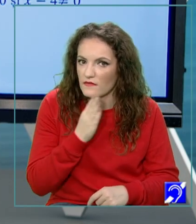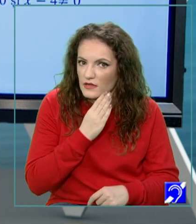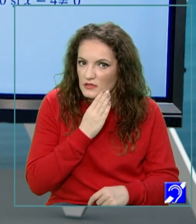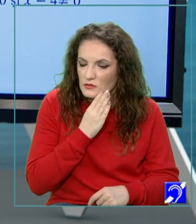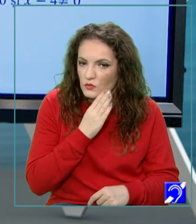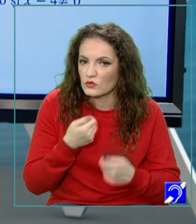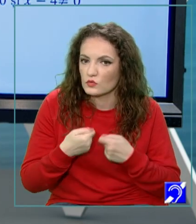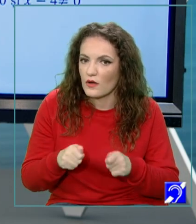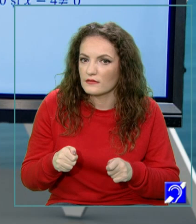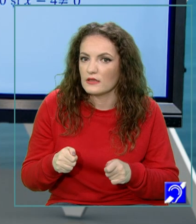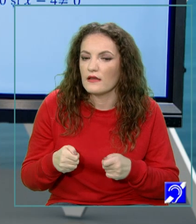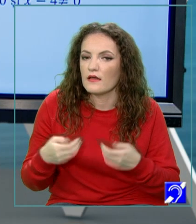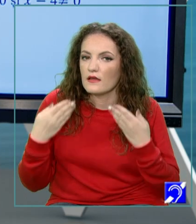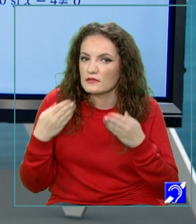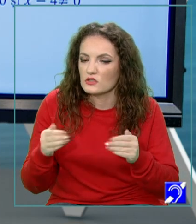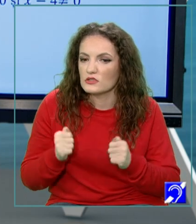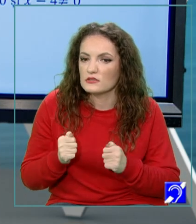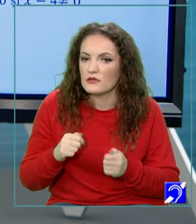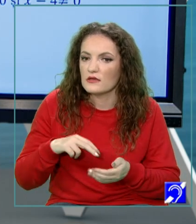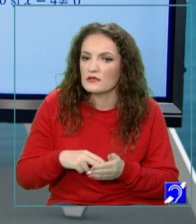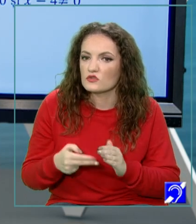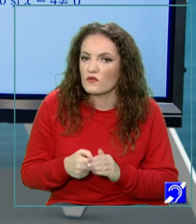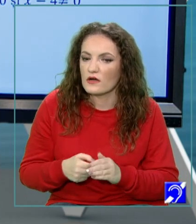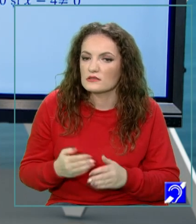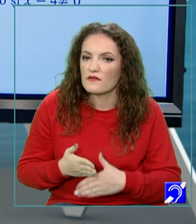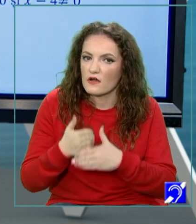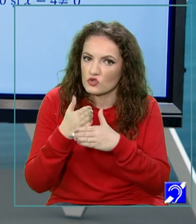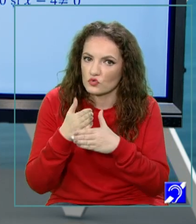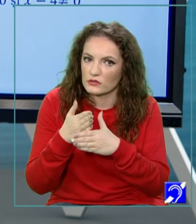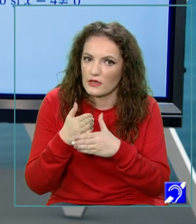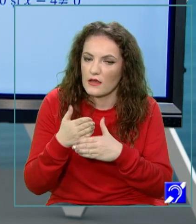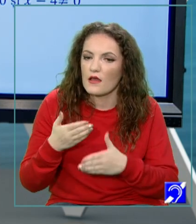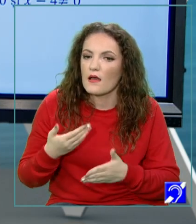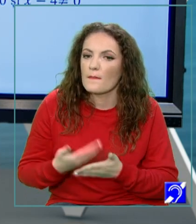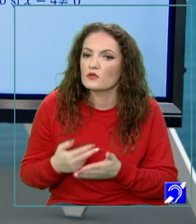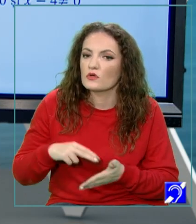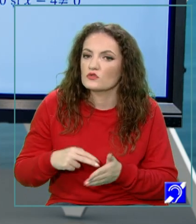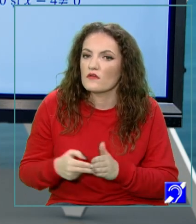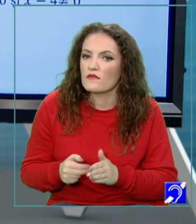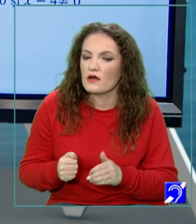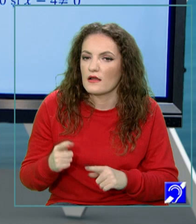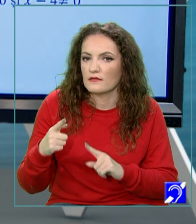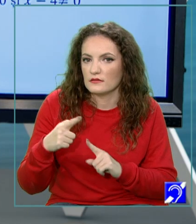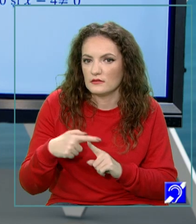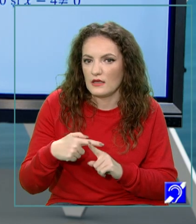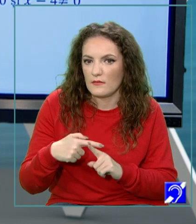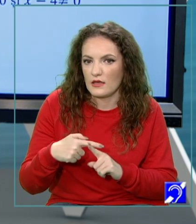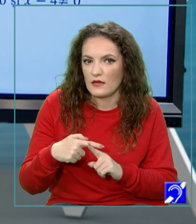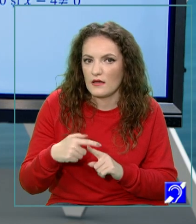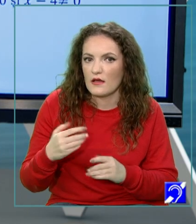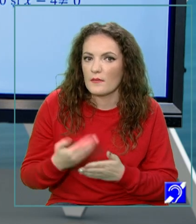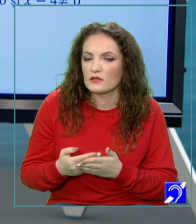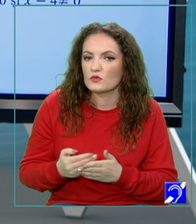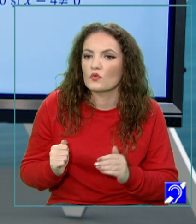putea rezolva ca să vă poată ajuta în rezolvarea acestei teme pe care o aveți voi în